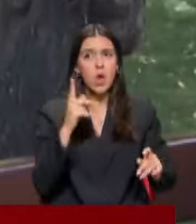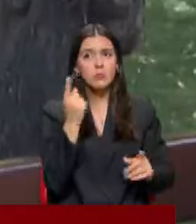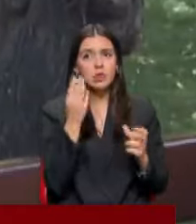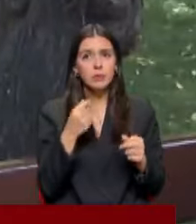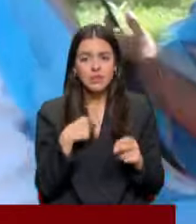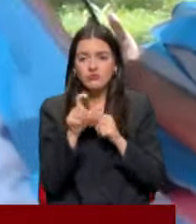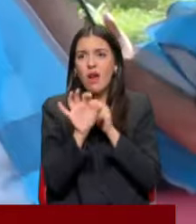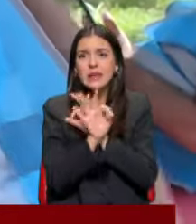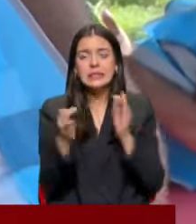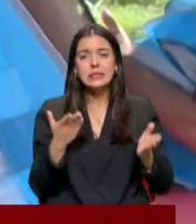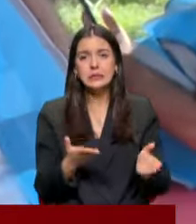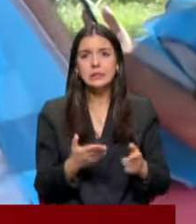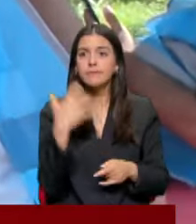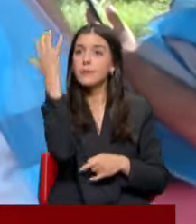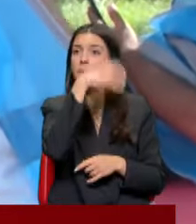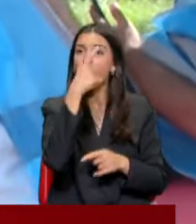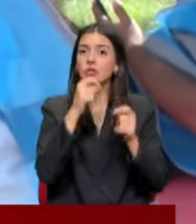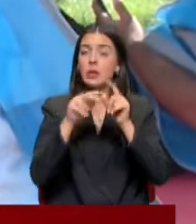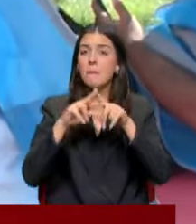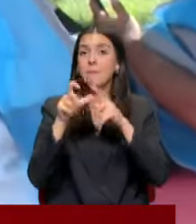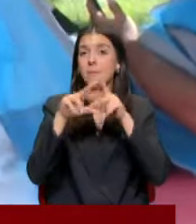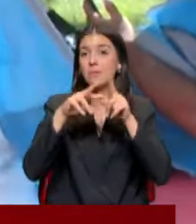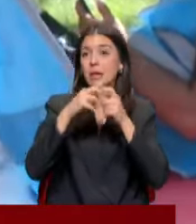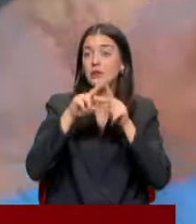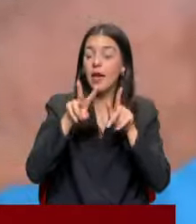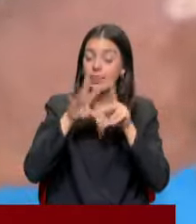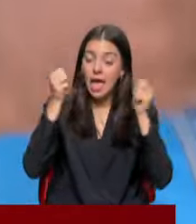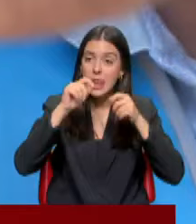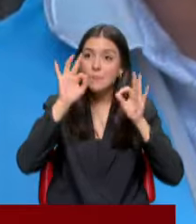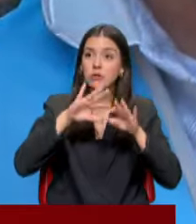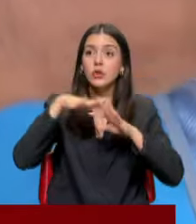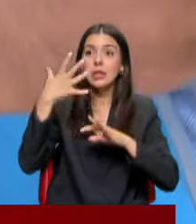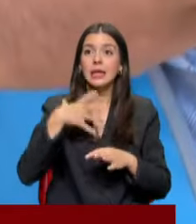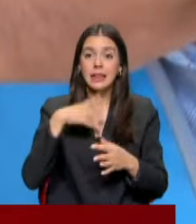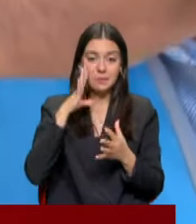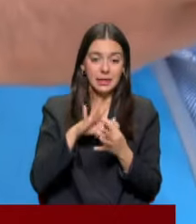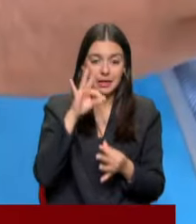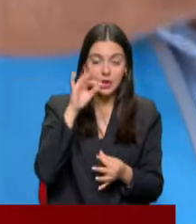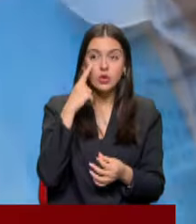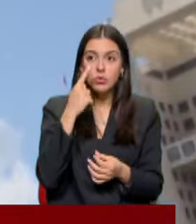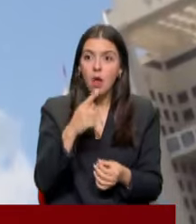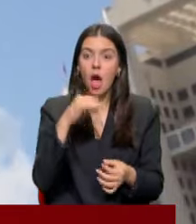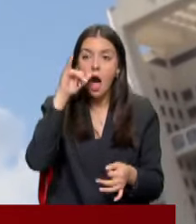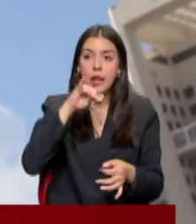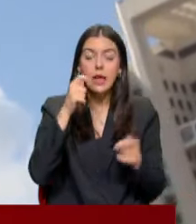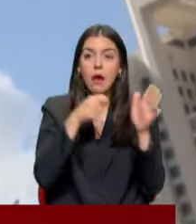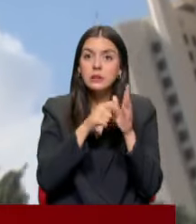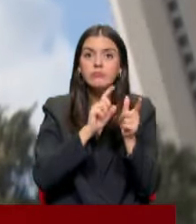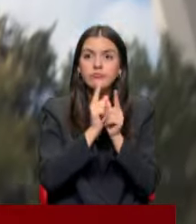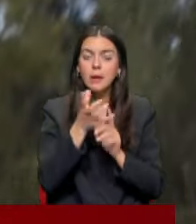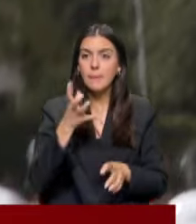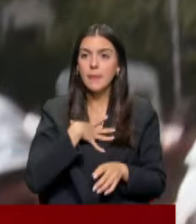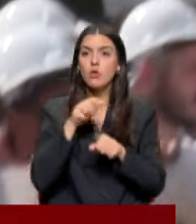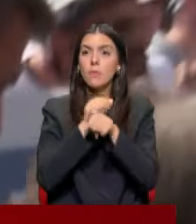tür çaresizlik oluştu. Madenci Başaran Aksu eyleme başladıktan sonra sendikal ve kişisel verileri yasal olmamasına rağmen patronla